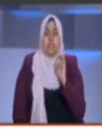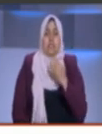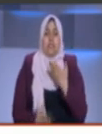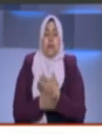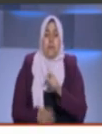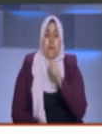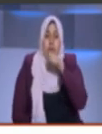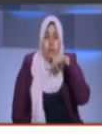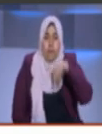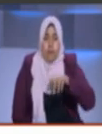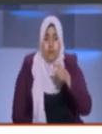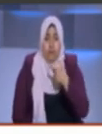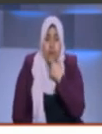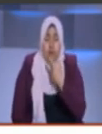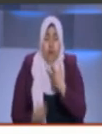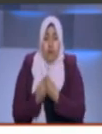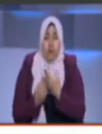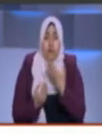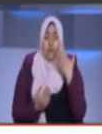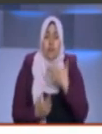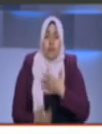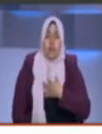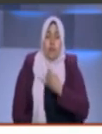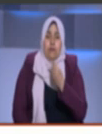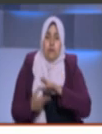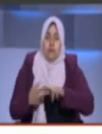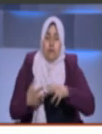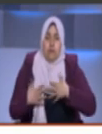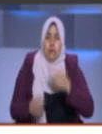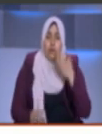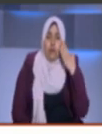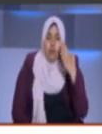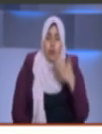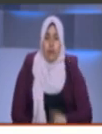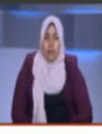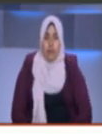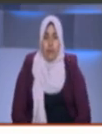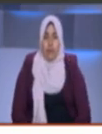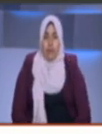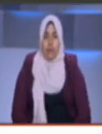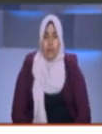اكسترا نيوز من لندن عبدو جمال، نتمنى لك السلامة والصحة، شكرا جزيلا لك.